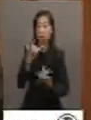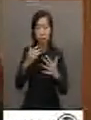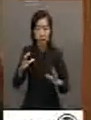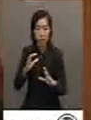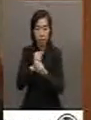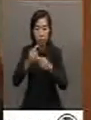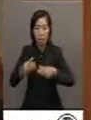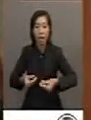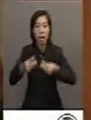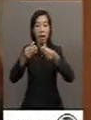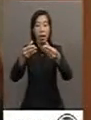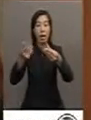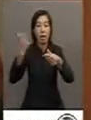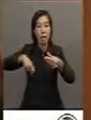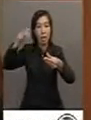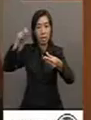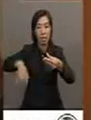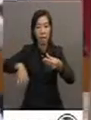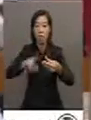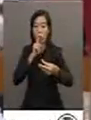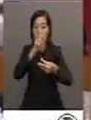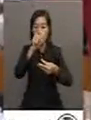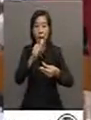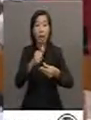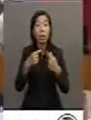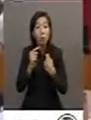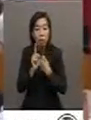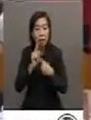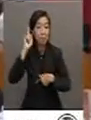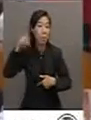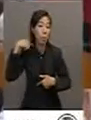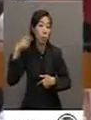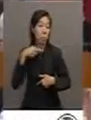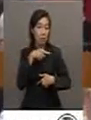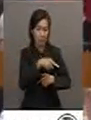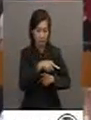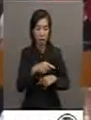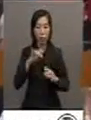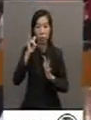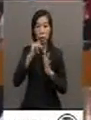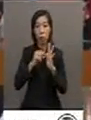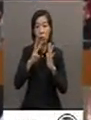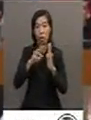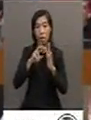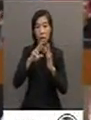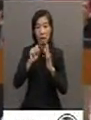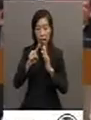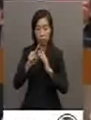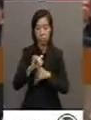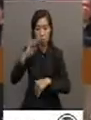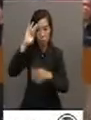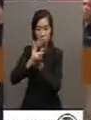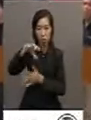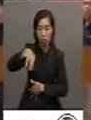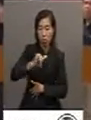องต่อศาลแล้วคดีนี้นะคะสืบเนื่องจากที่คุณยุวเรศเข้าไปแจ้งความดำเนินคดีกับบุคคลที่นำภาพข้อ